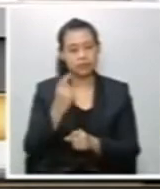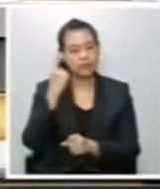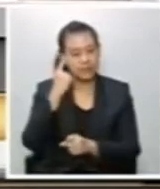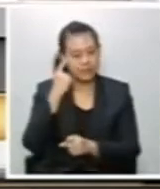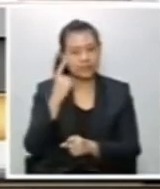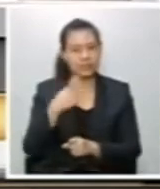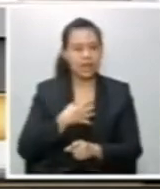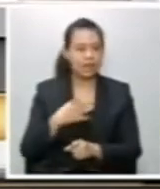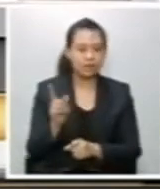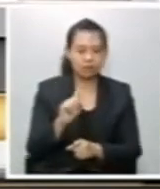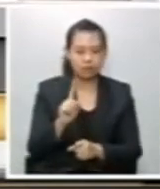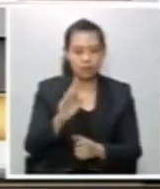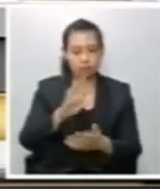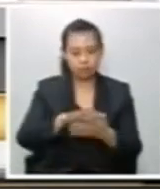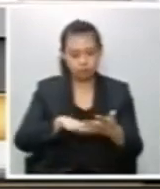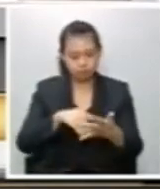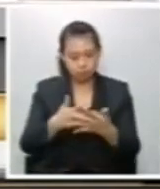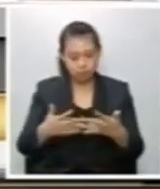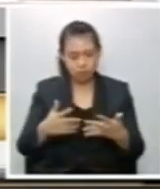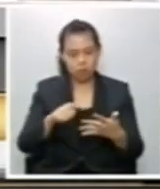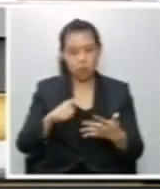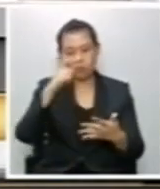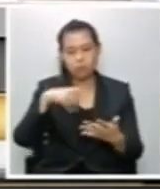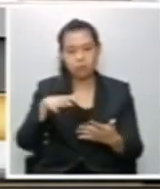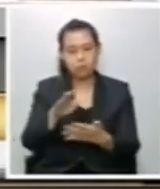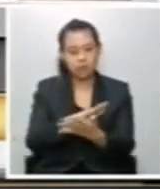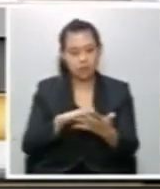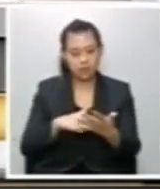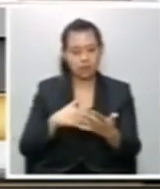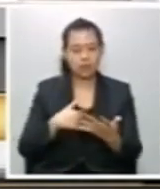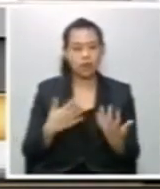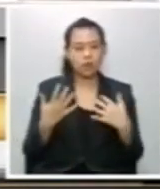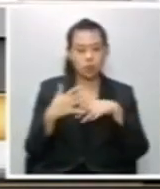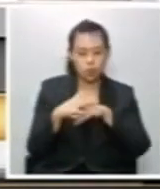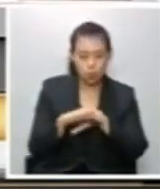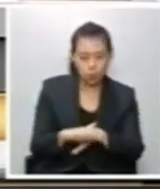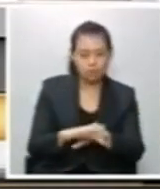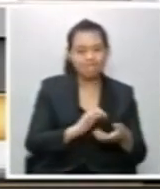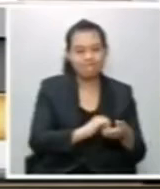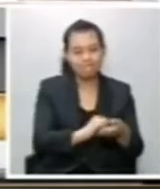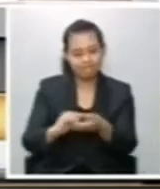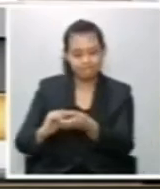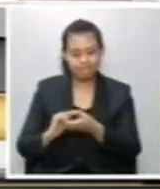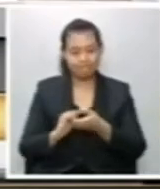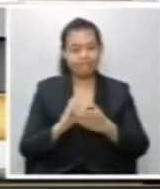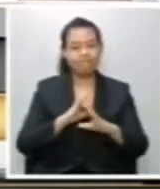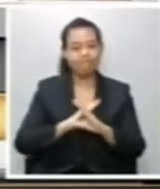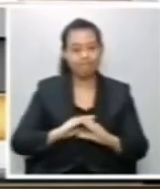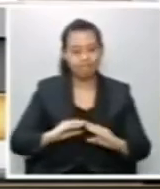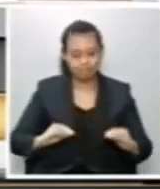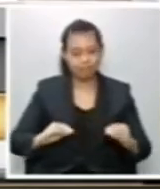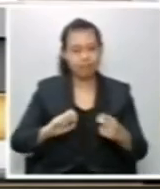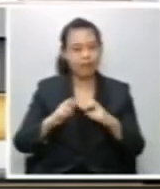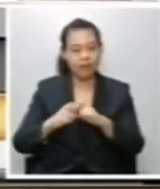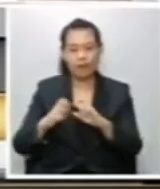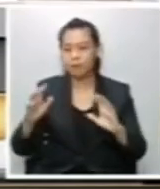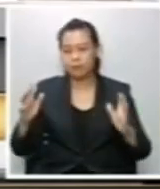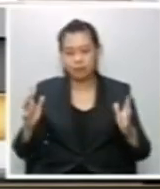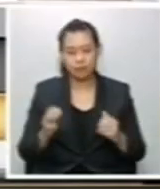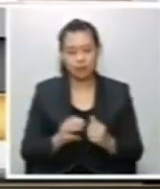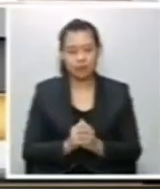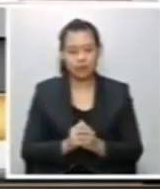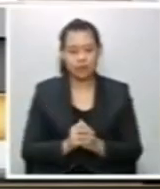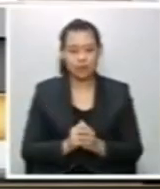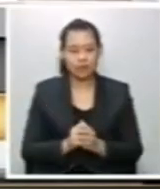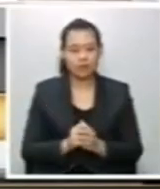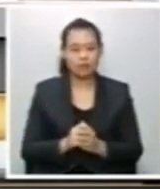ก็คือผังประเทศที่จะเป็นกรอบของการอยู่ร่วมกันอย่างสันติและทุกคนที่อยู่บนแผ่นดินไทยไม่ว่าจะภาษา